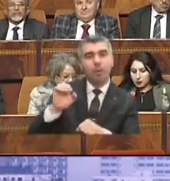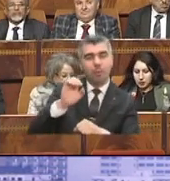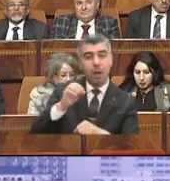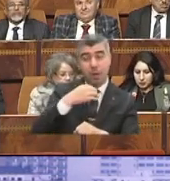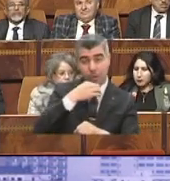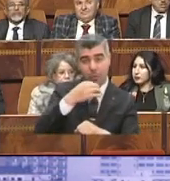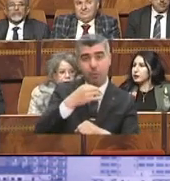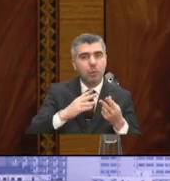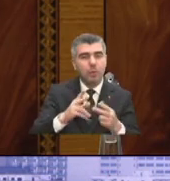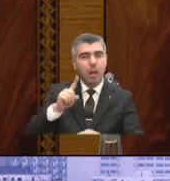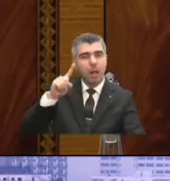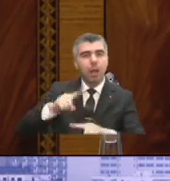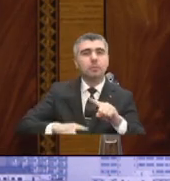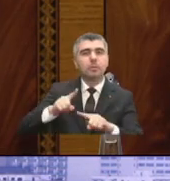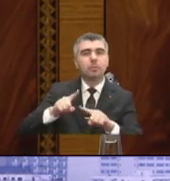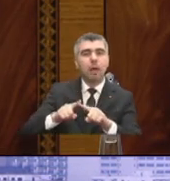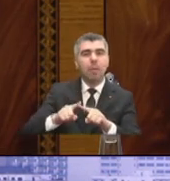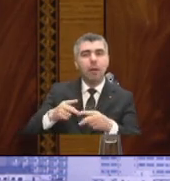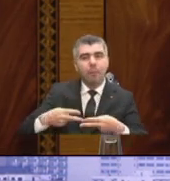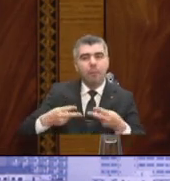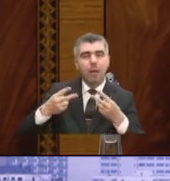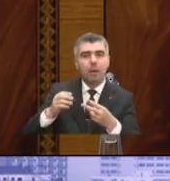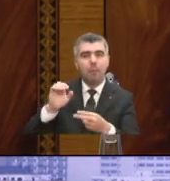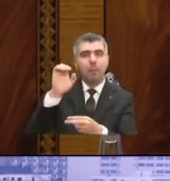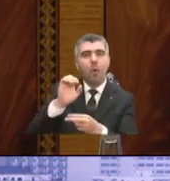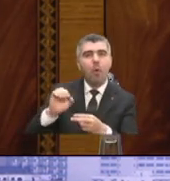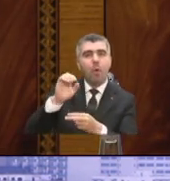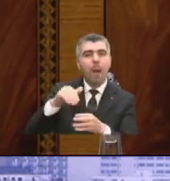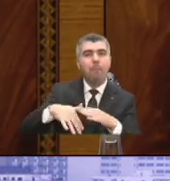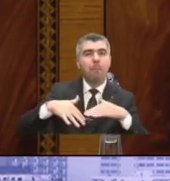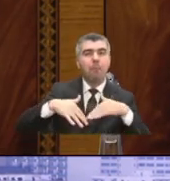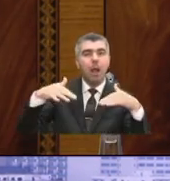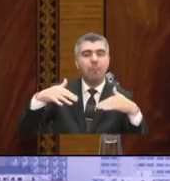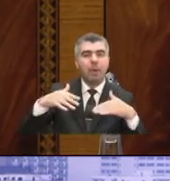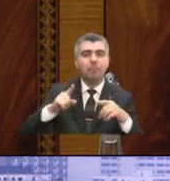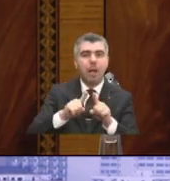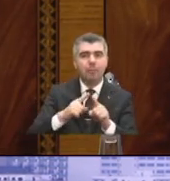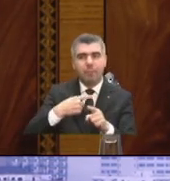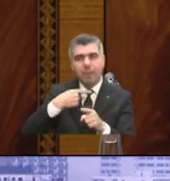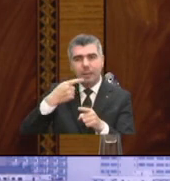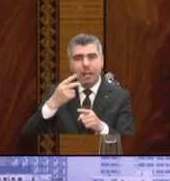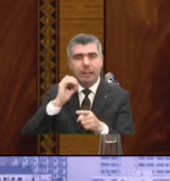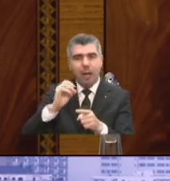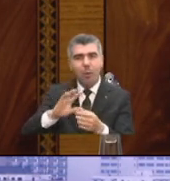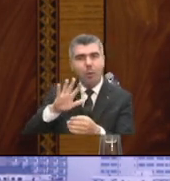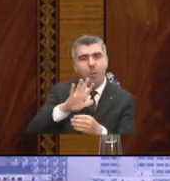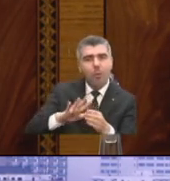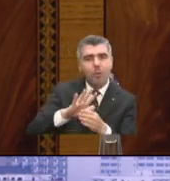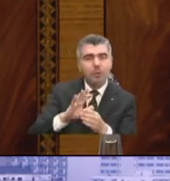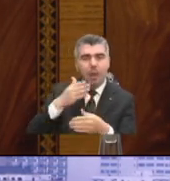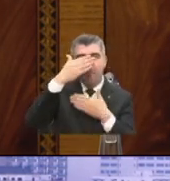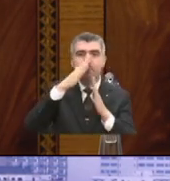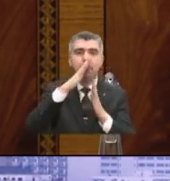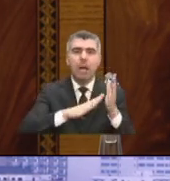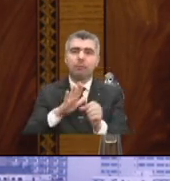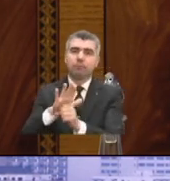المحروقات غلاء الاسعار المراقبات المستشفيات العموميه الى غير ذلك وخرجت هو اصدرت مجموعه من التقارير المهمه لماذا